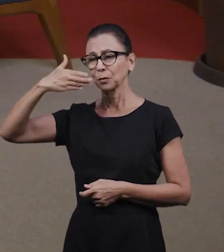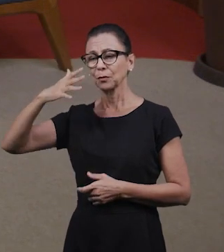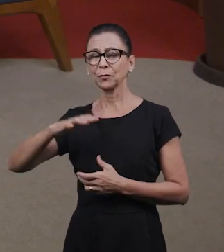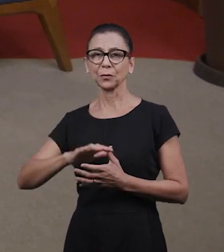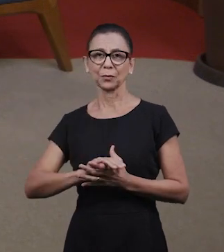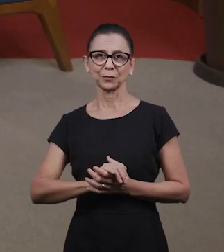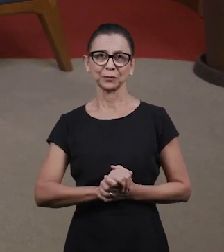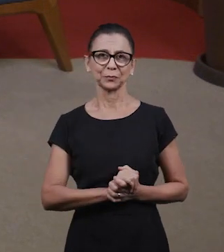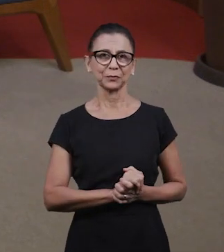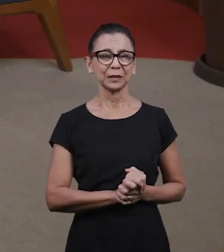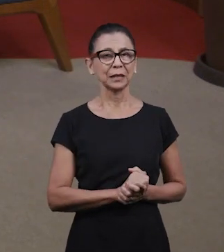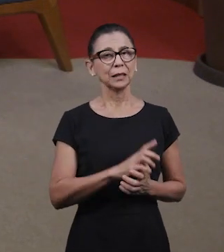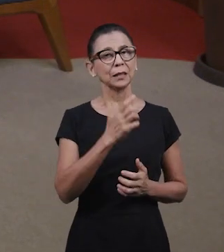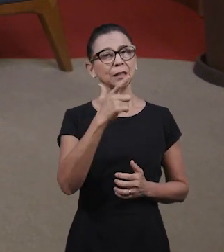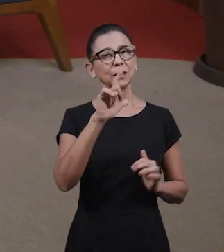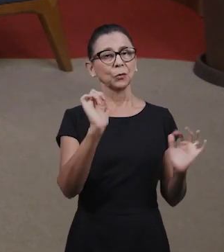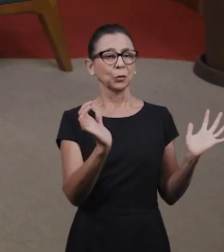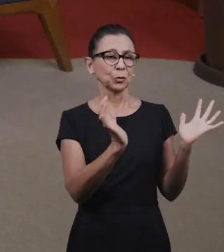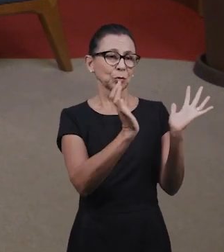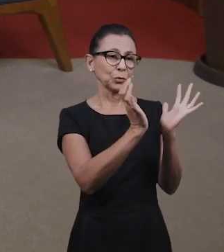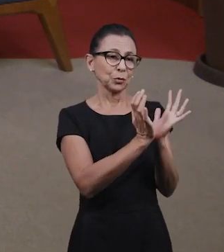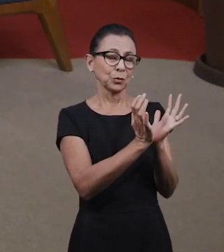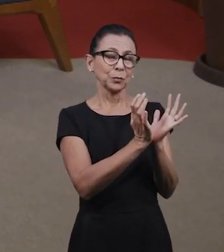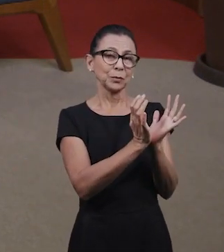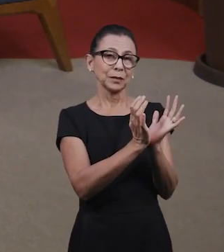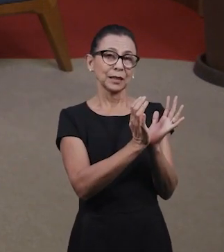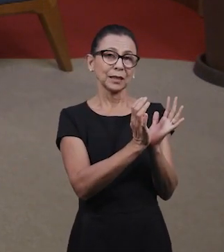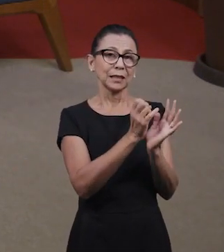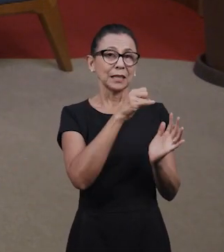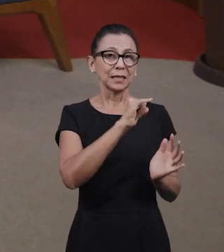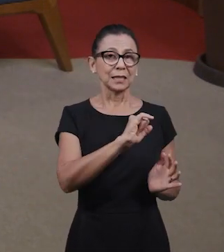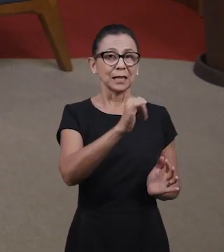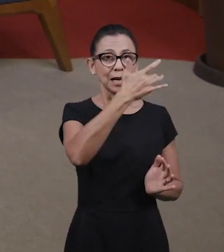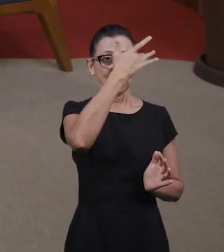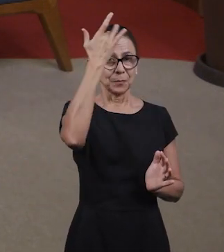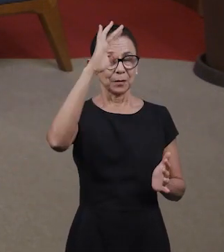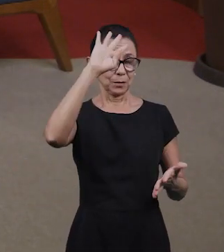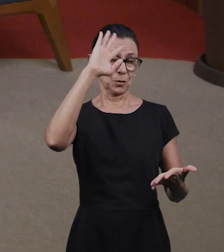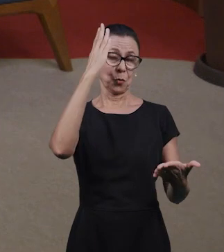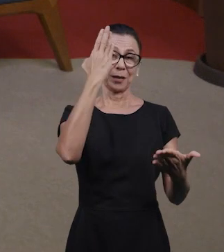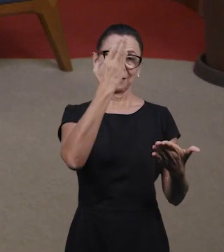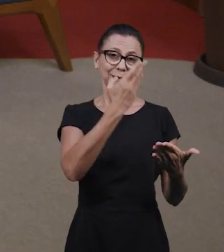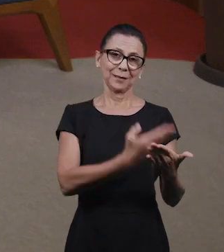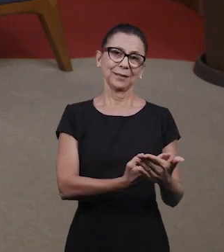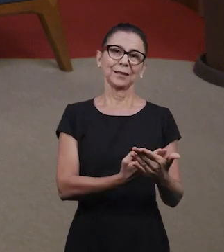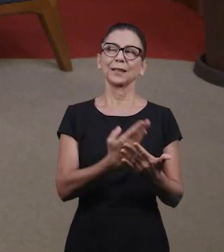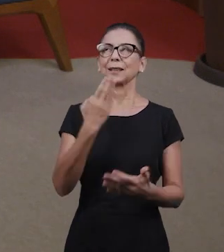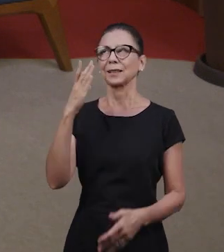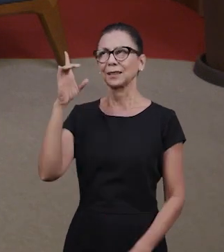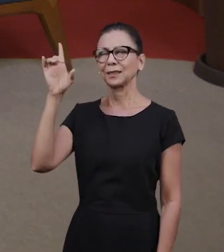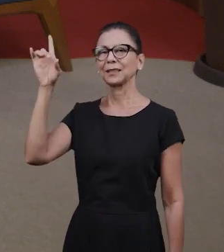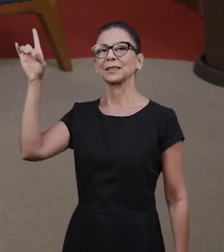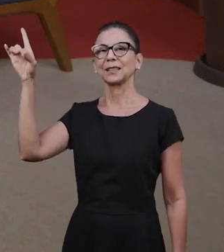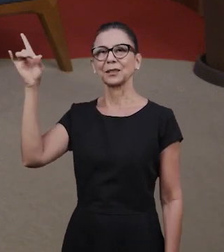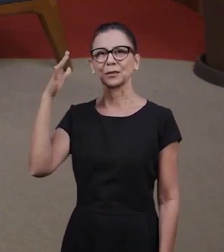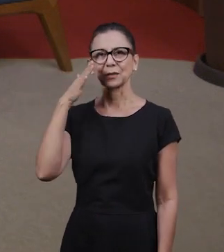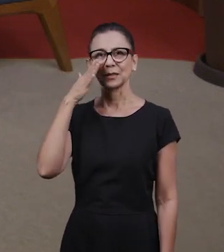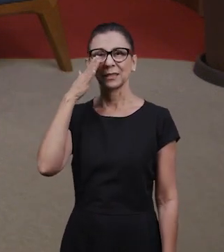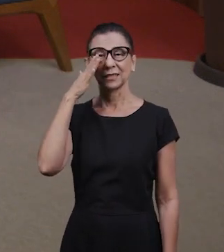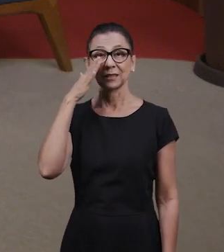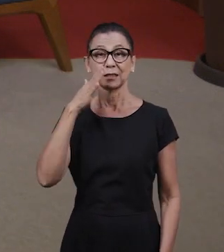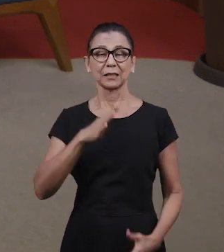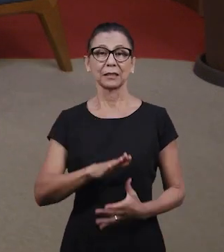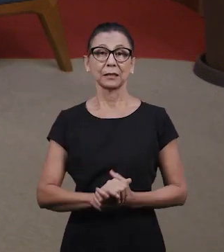lui. Donc, c'est le premier groupe, c'est-à-dire la cible de l'amour de Dieu, c'est pour toutes les personnes du